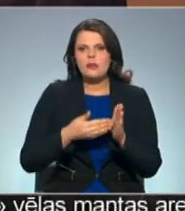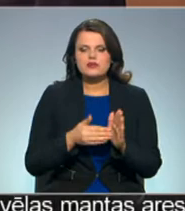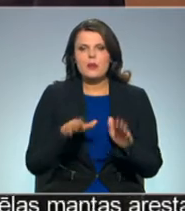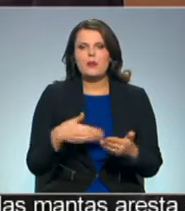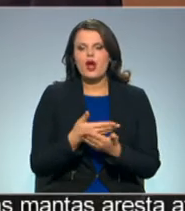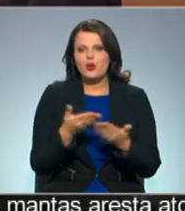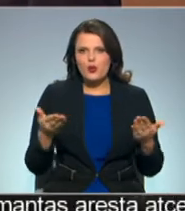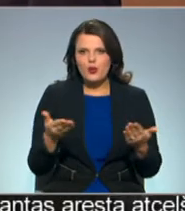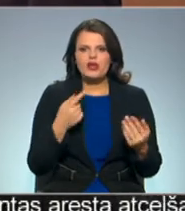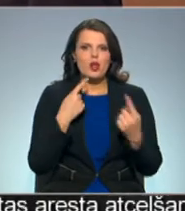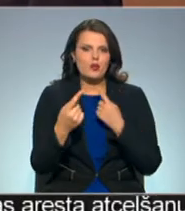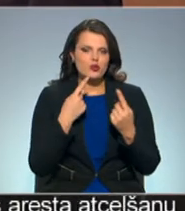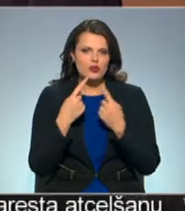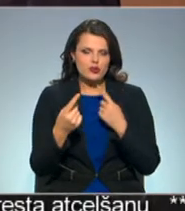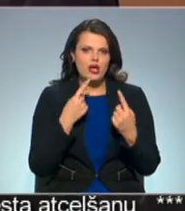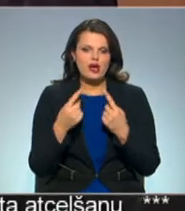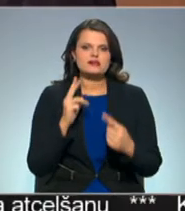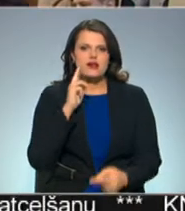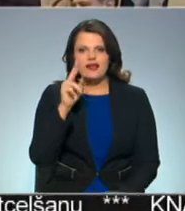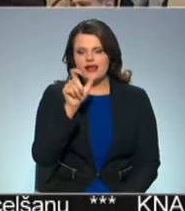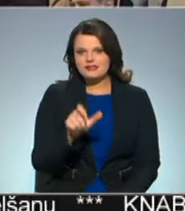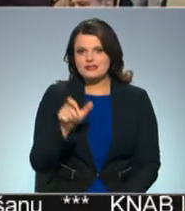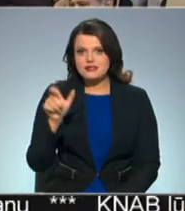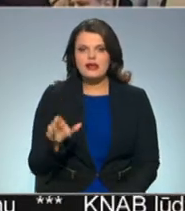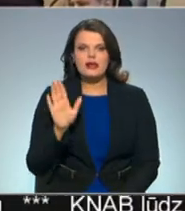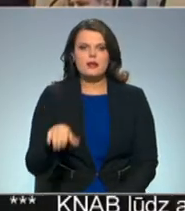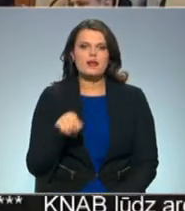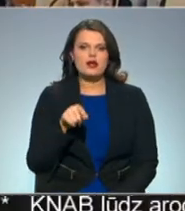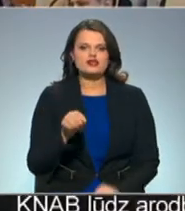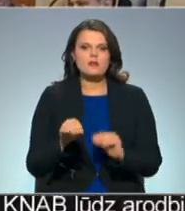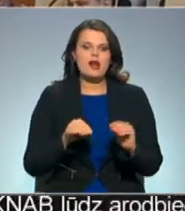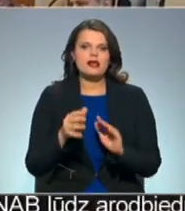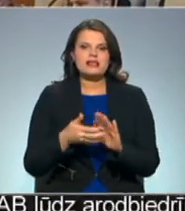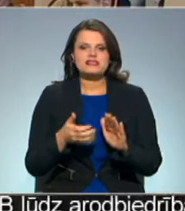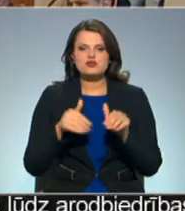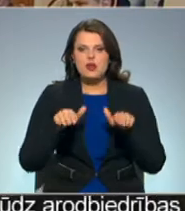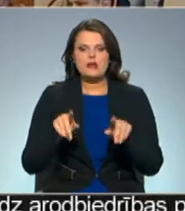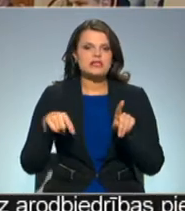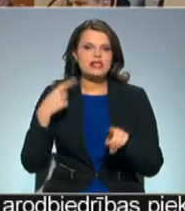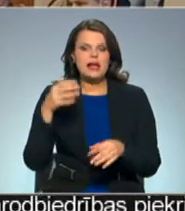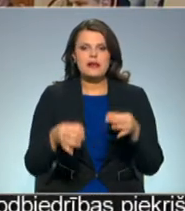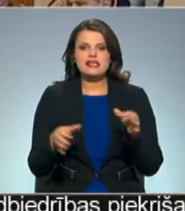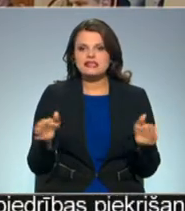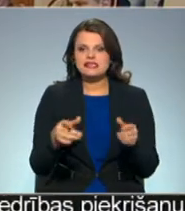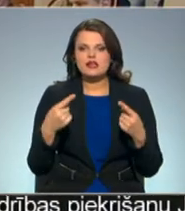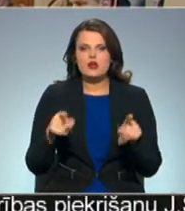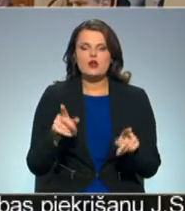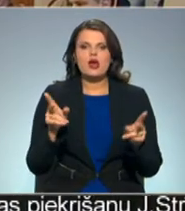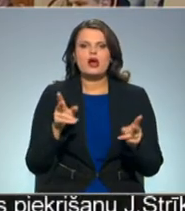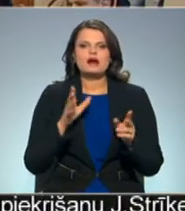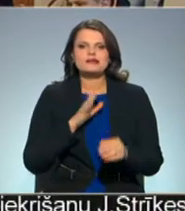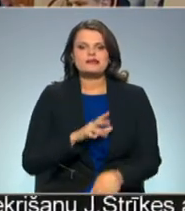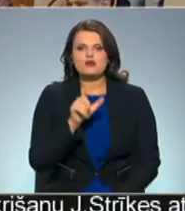par kuriem runās liecinieki. Par maketu izmantošanu gan vēl tiks lemts nākamajā tiesas sēdē, jo cietusī pusi